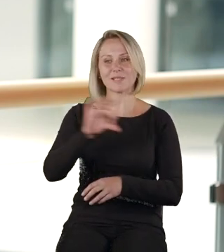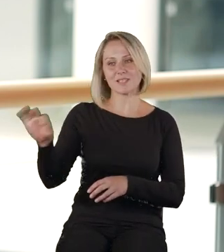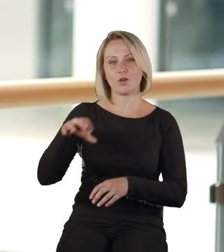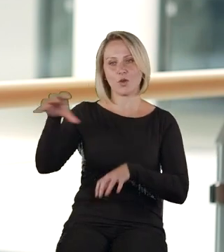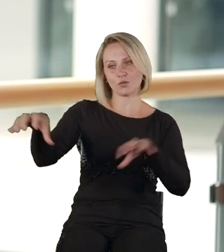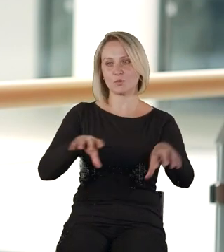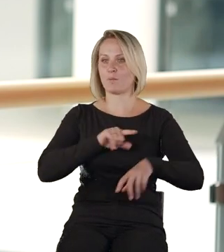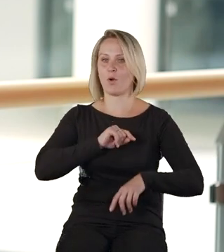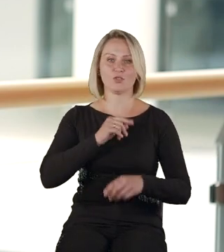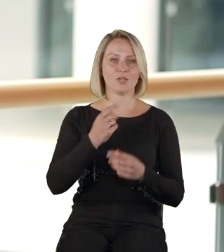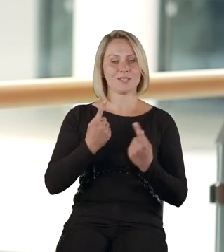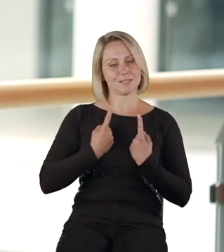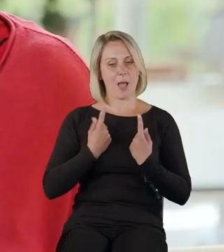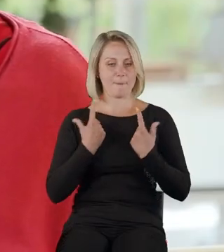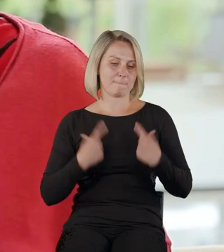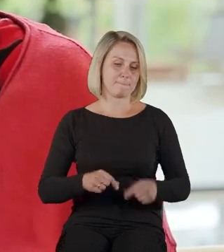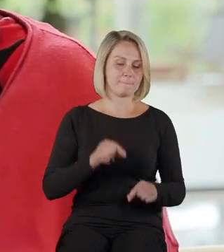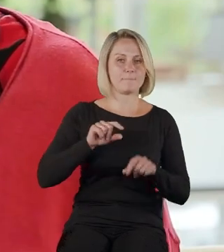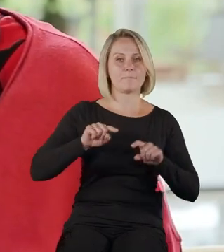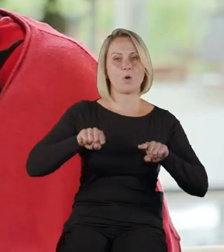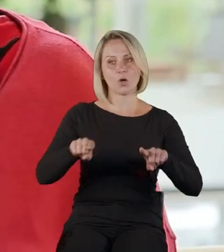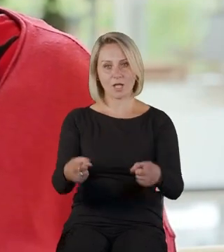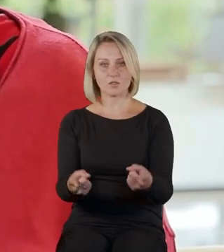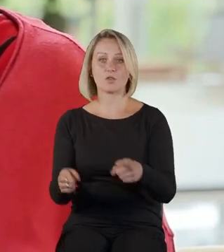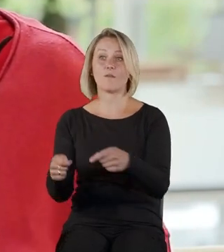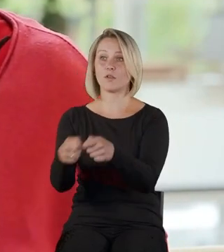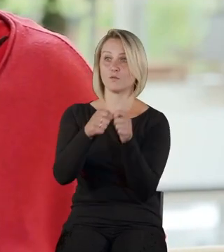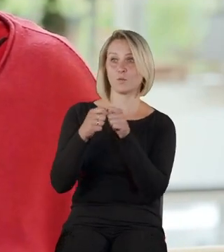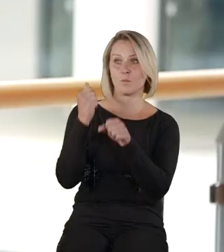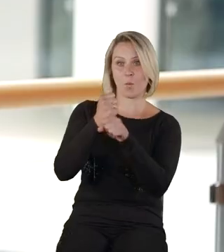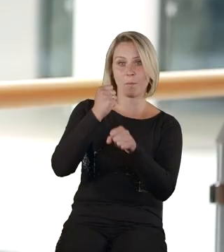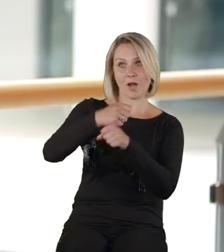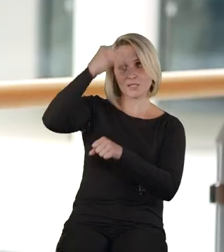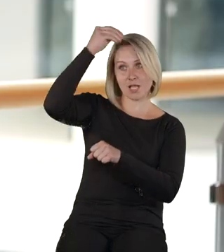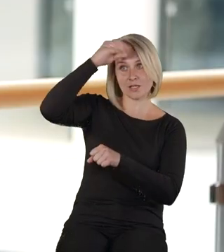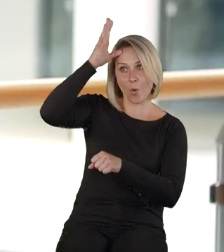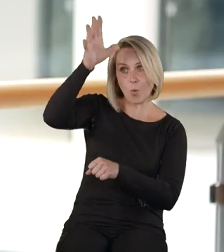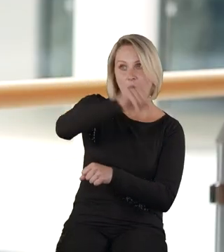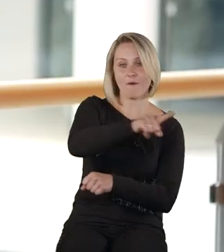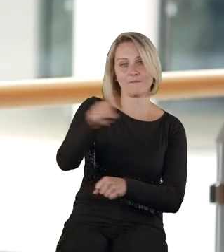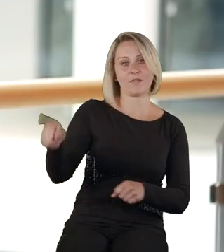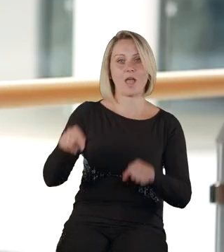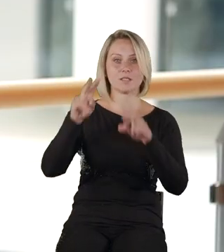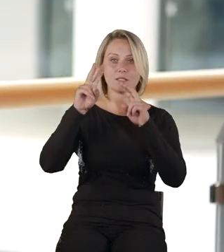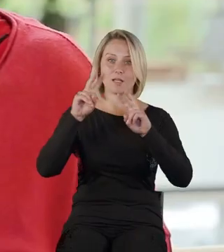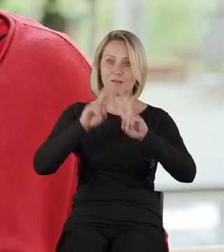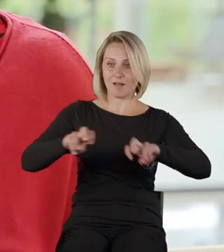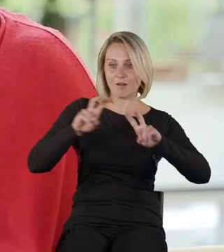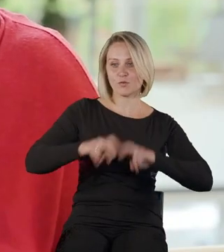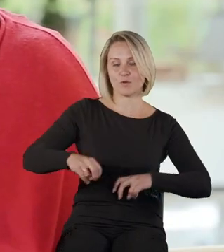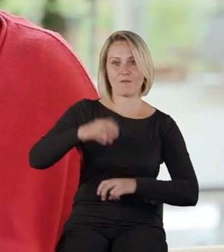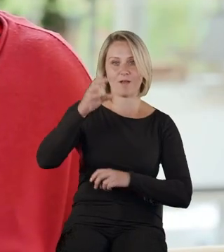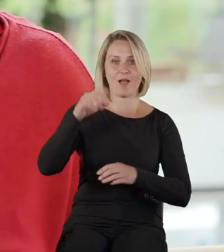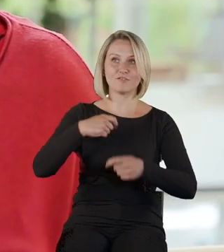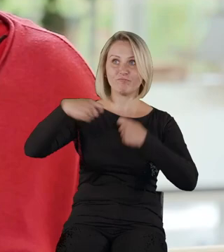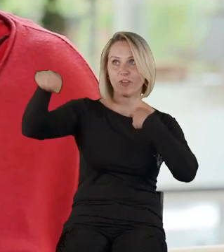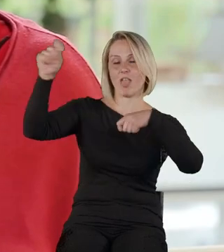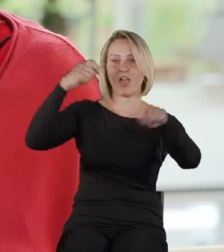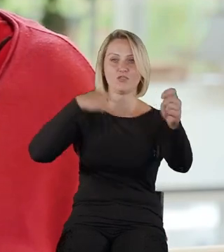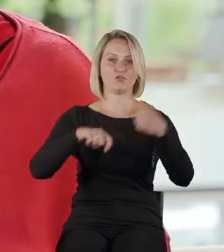sobie je organizować indywidualnie, współpracować z naukowcami, realizować badania naukowe, wyjeżdżać